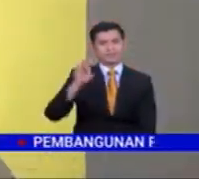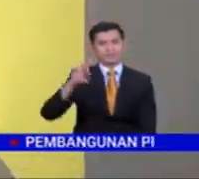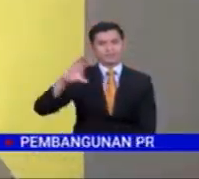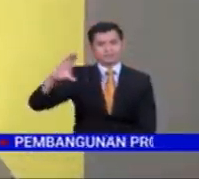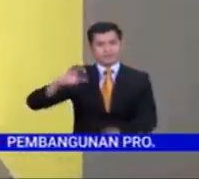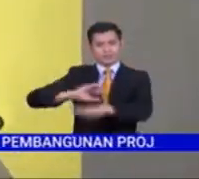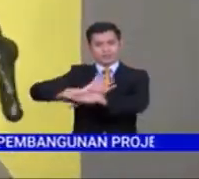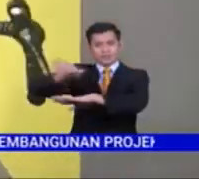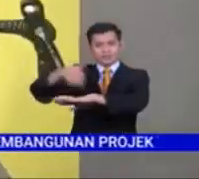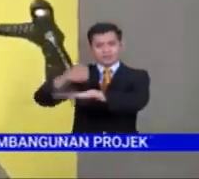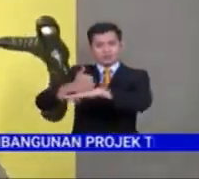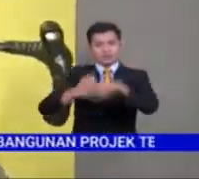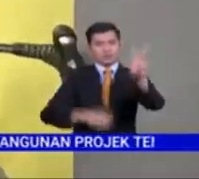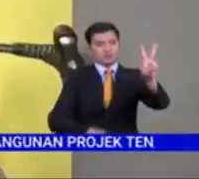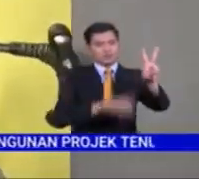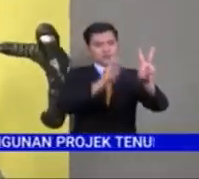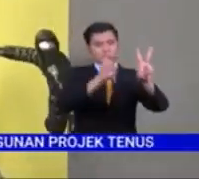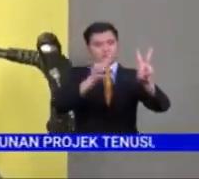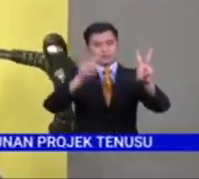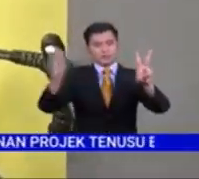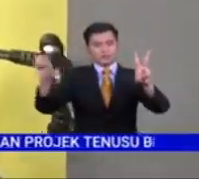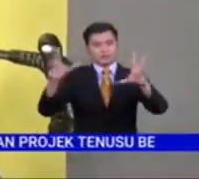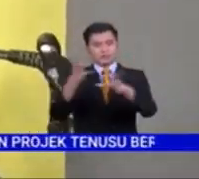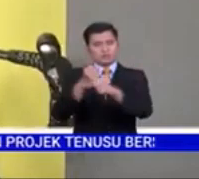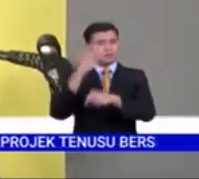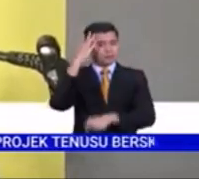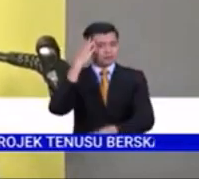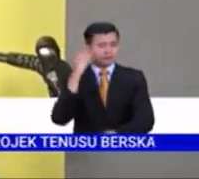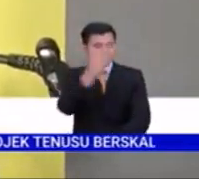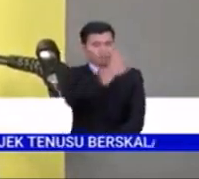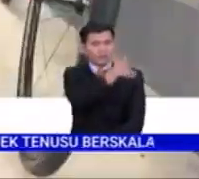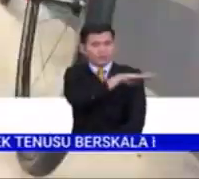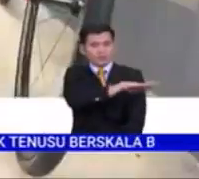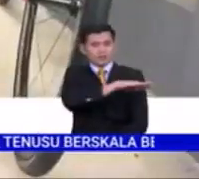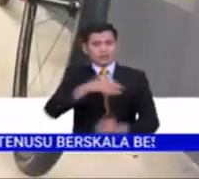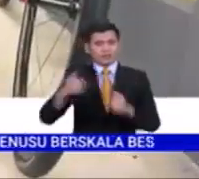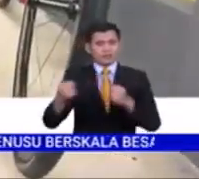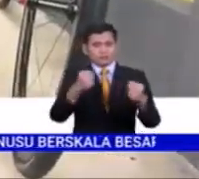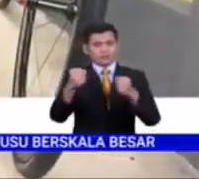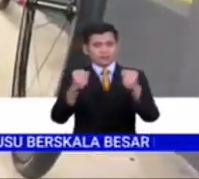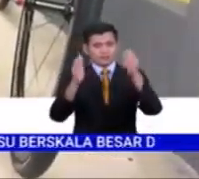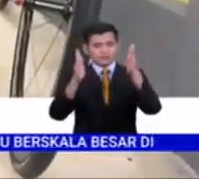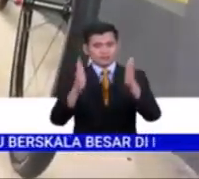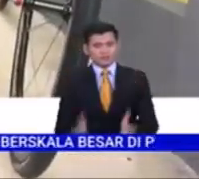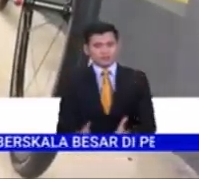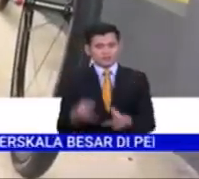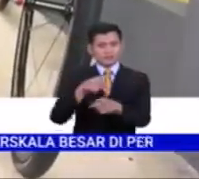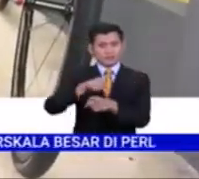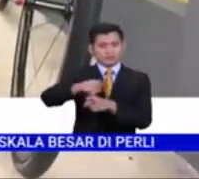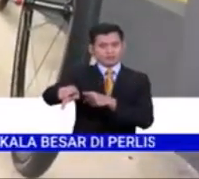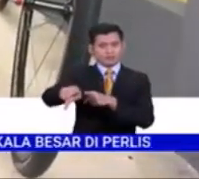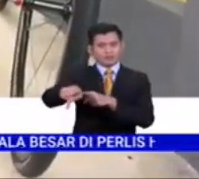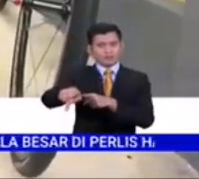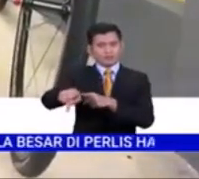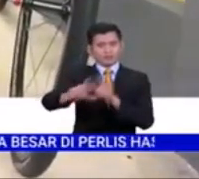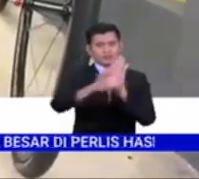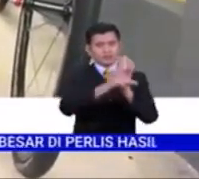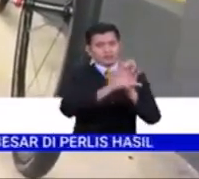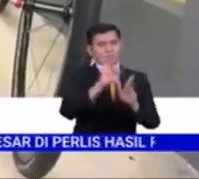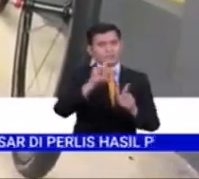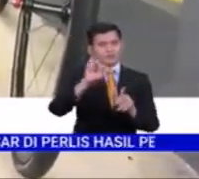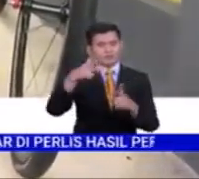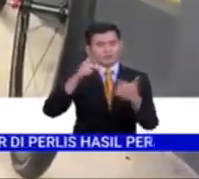ditubuhkan sejak tahun 2020 kini menanggih pengalaman bekas-bekas pelumba profesional negara untuk mengibar cabaran mereka seperti Ahmad Falani